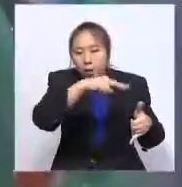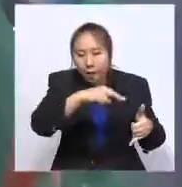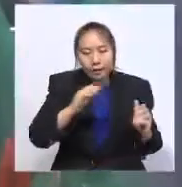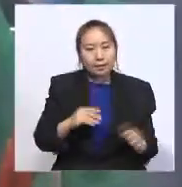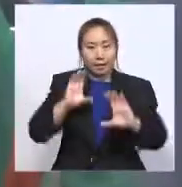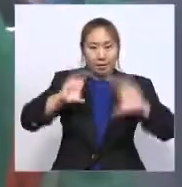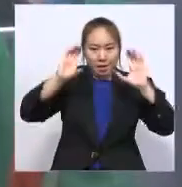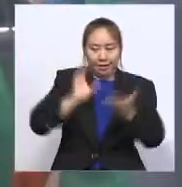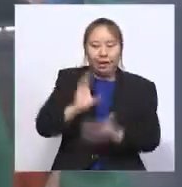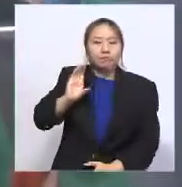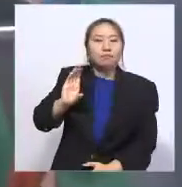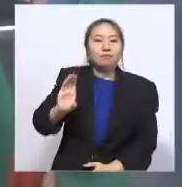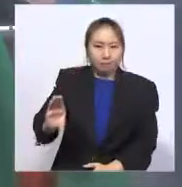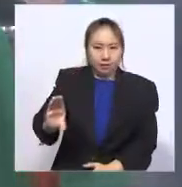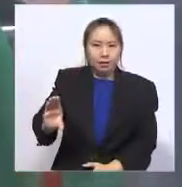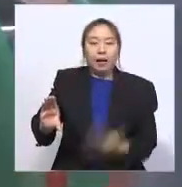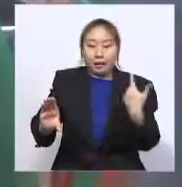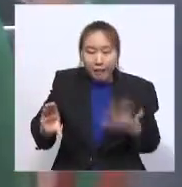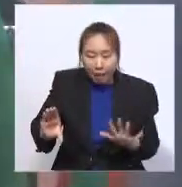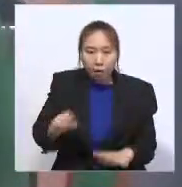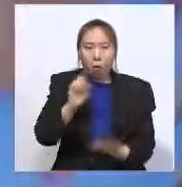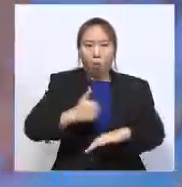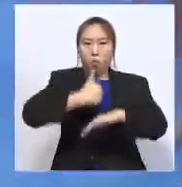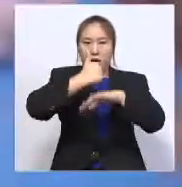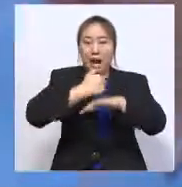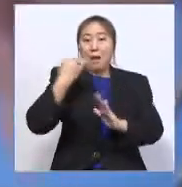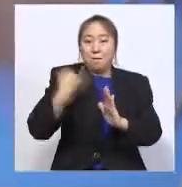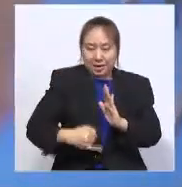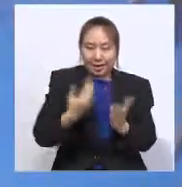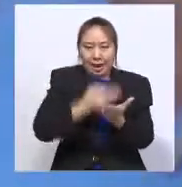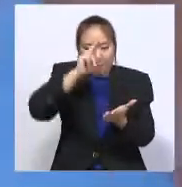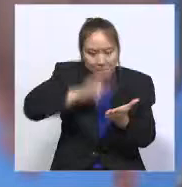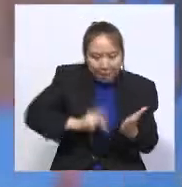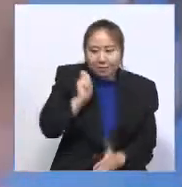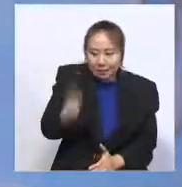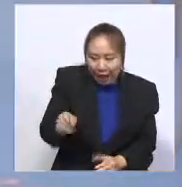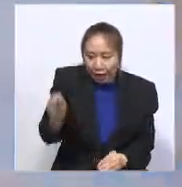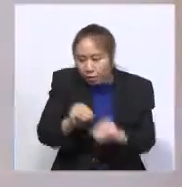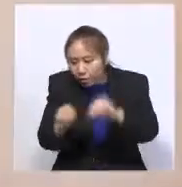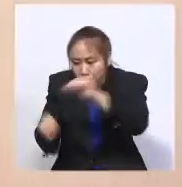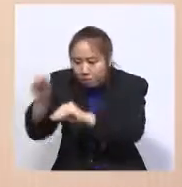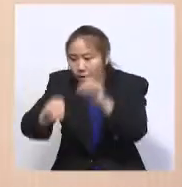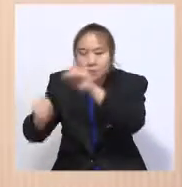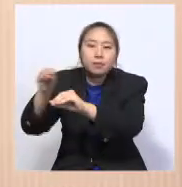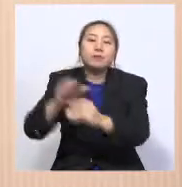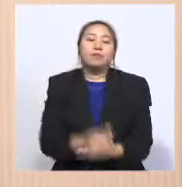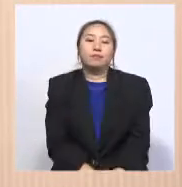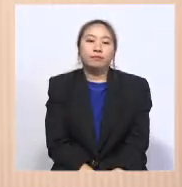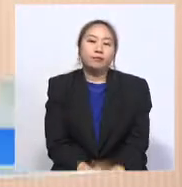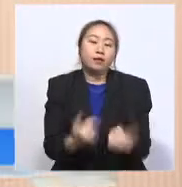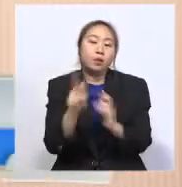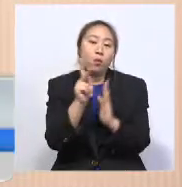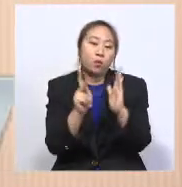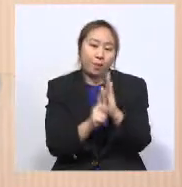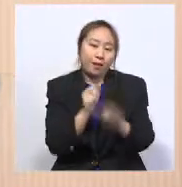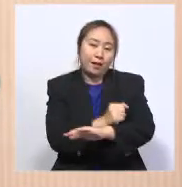นอกนั้นจะมาจากค่าปรับจากการลงโทษผู้กระทำความผิด กฎหมายคุ้มครองแรงงาน